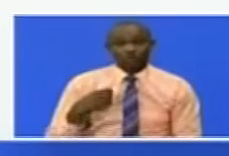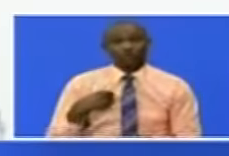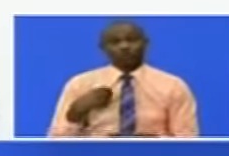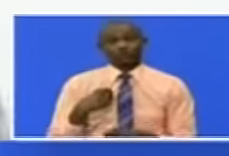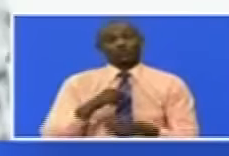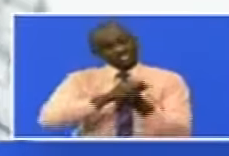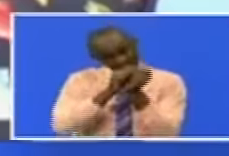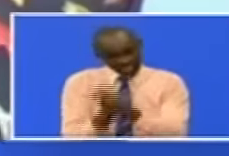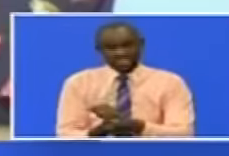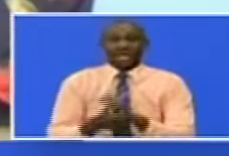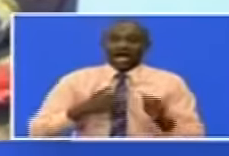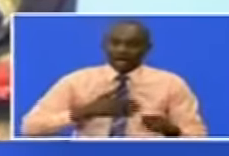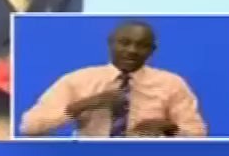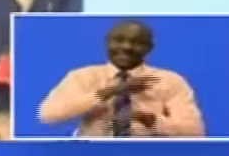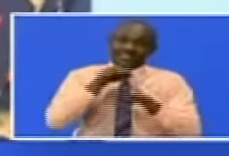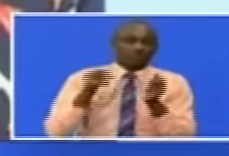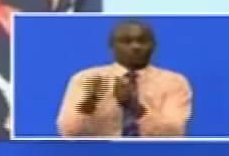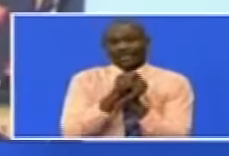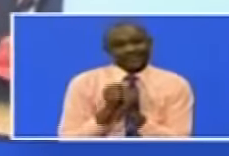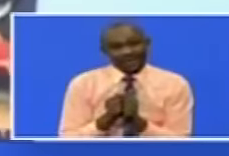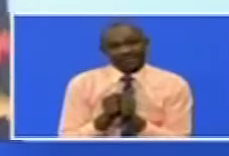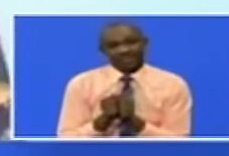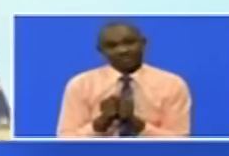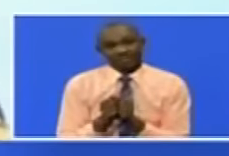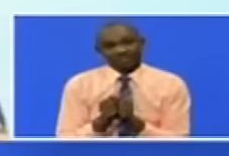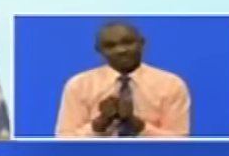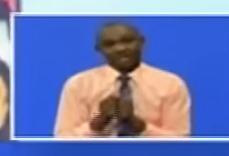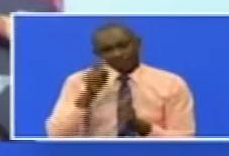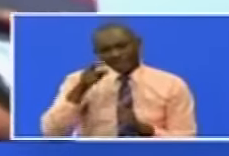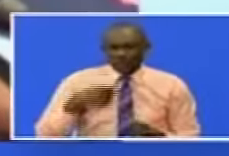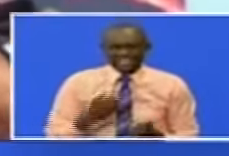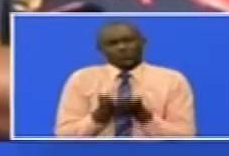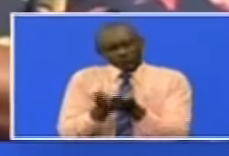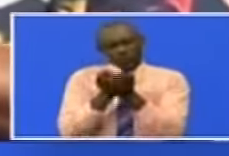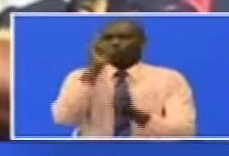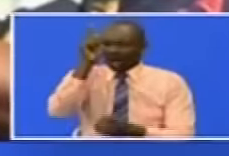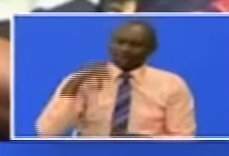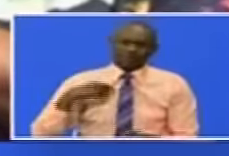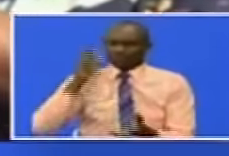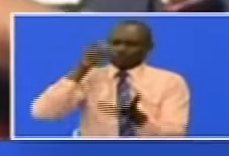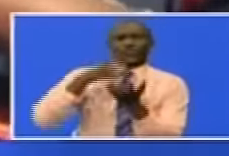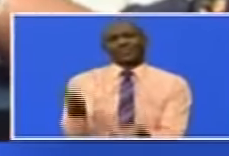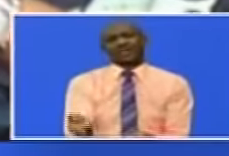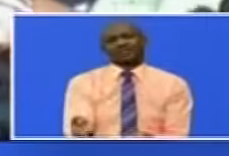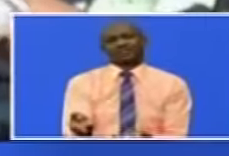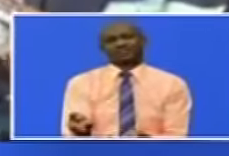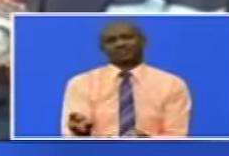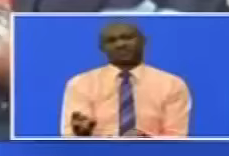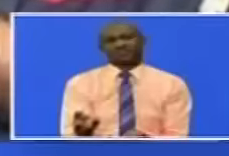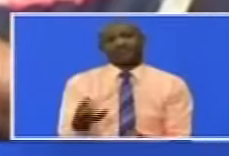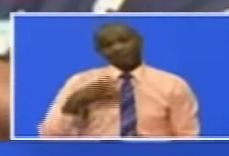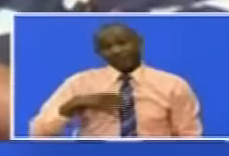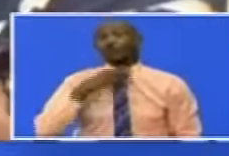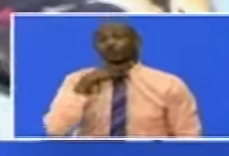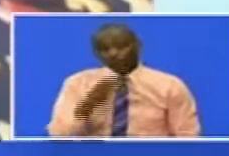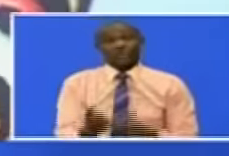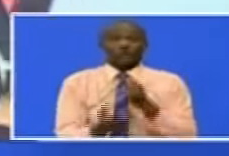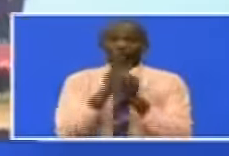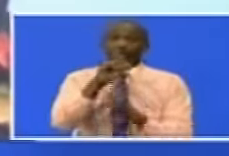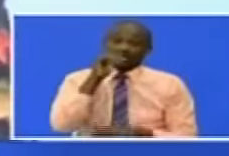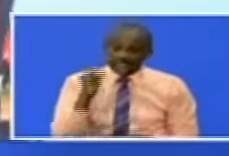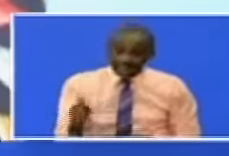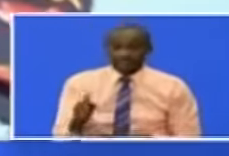taifa letu pamoja. Tunataka kuwa kujenga meli moja kubwa ile inaitwa Jubilee. Wale watu hawataki kushirikiana, hawataki kusikia